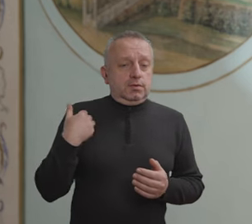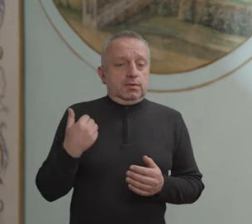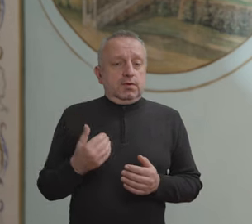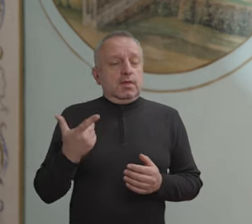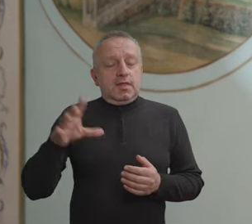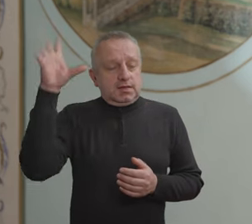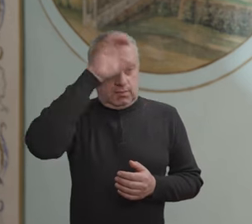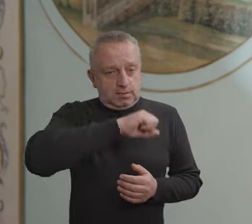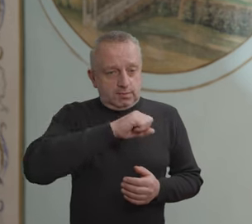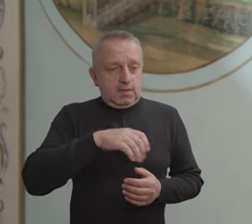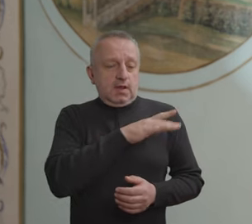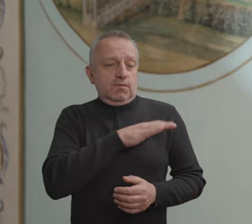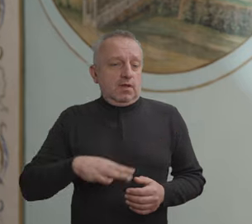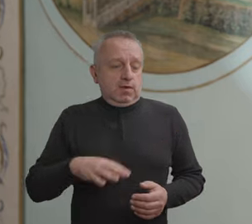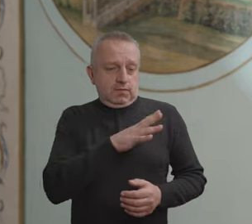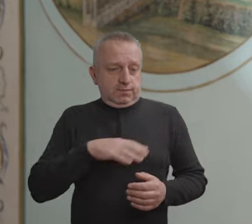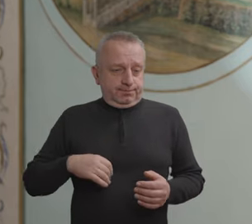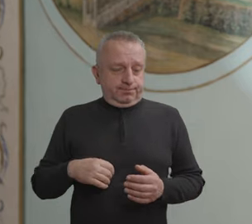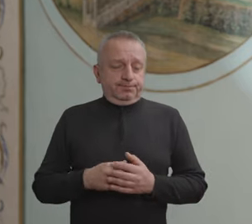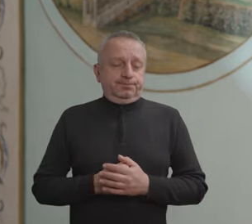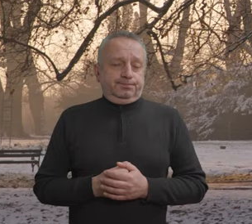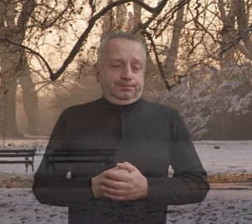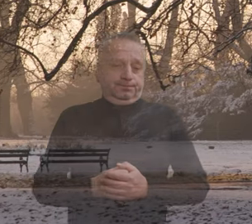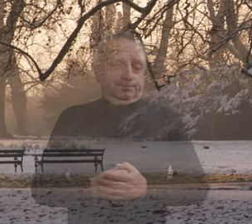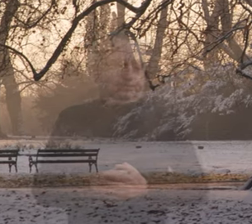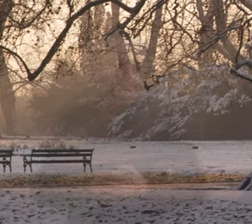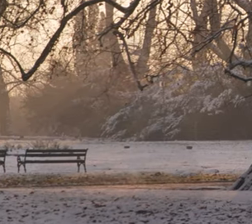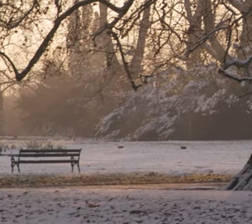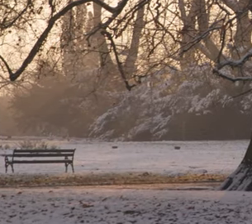były niezapomniane przez wiele, wiele dekad.